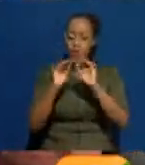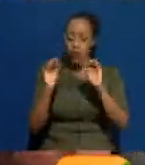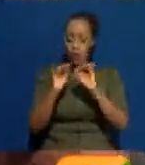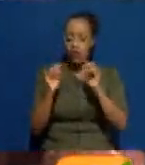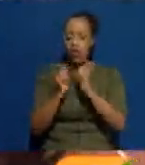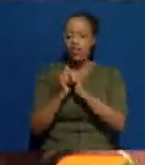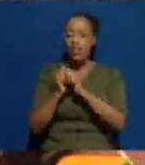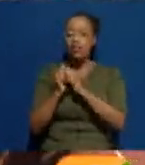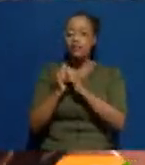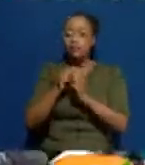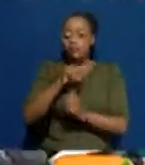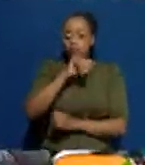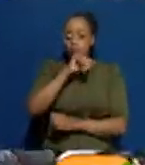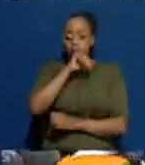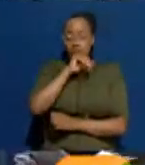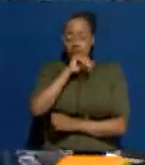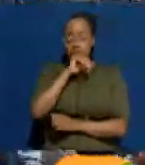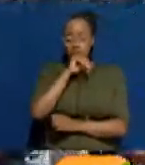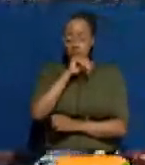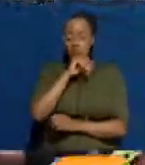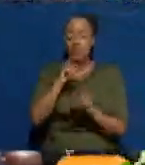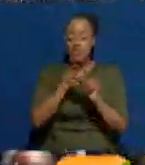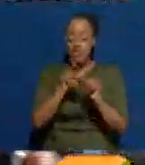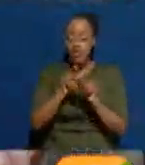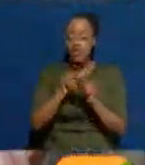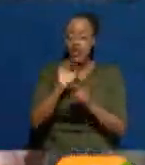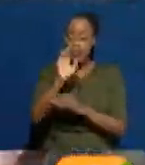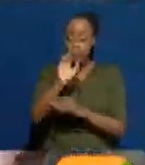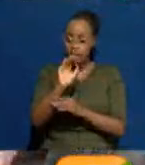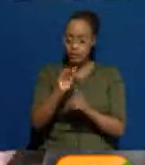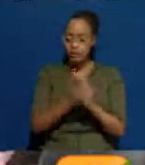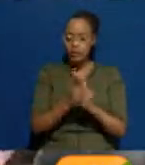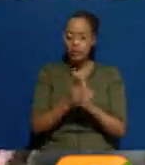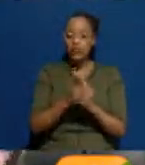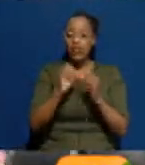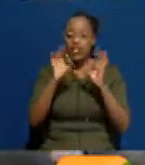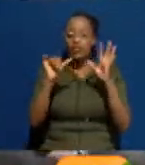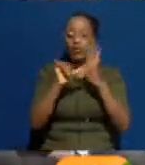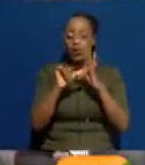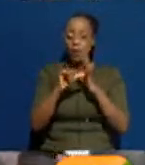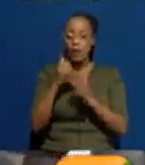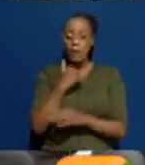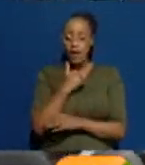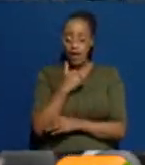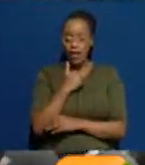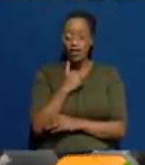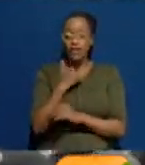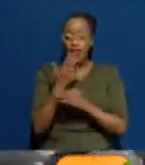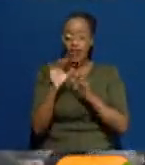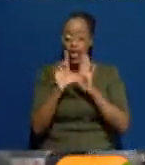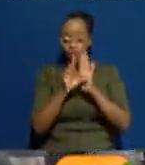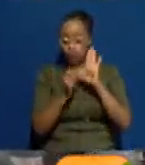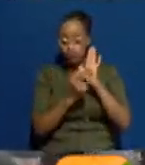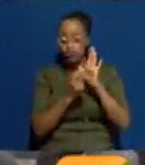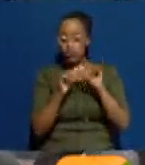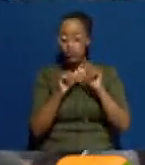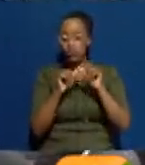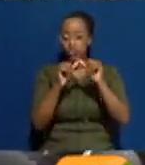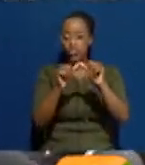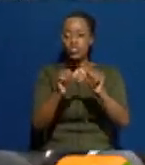kiongozi wa upinzani Raila Odinga, alikariri rais. Kama mko na matatizo, kuna njia ya kisheria ya